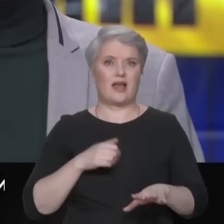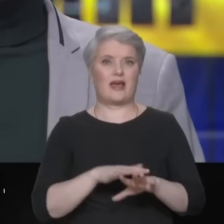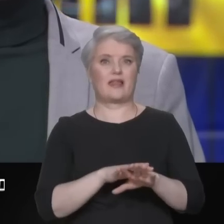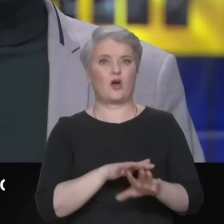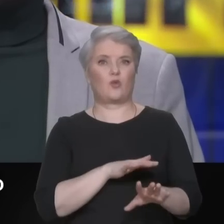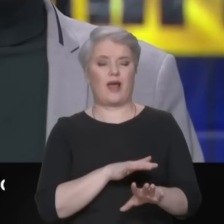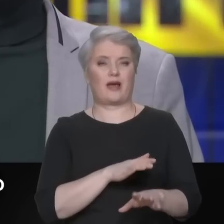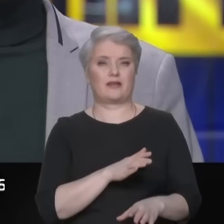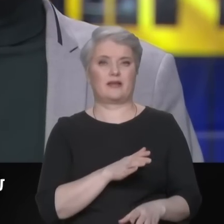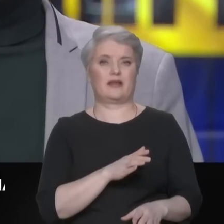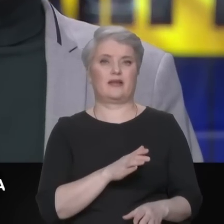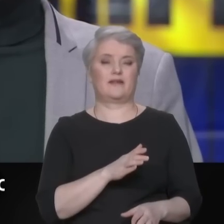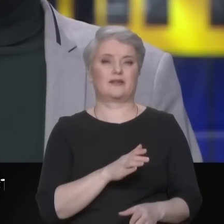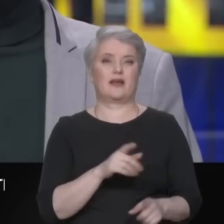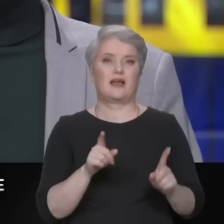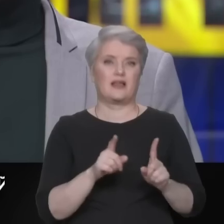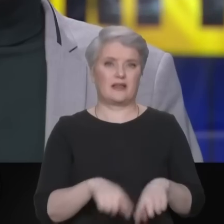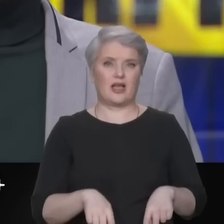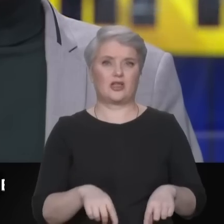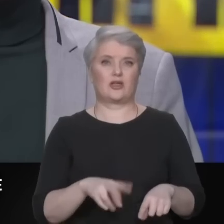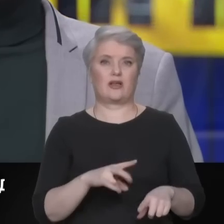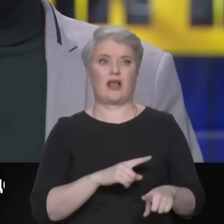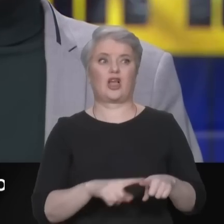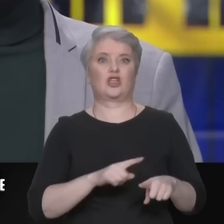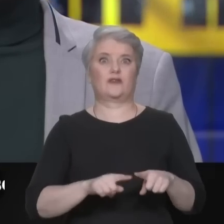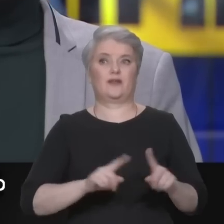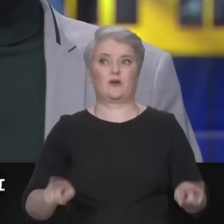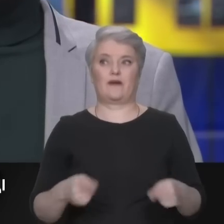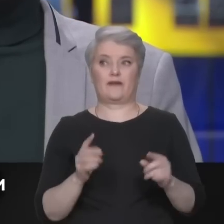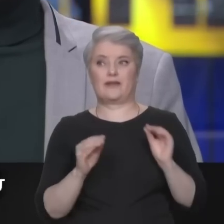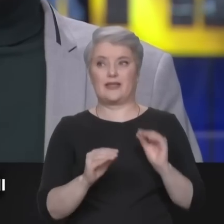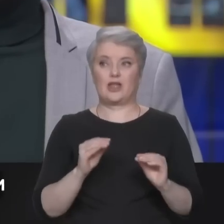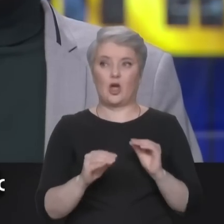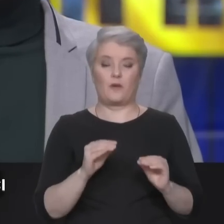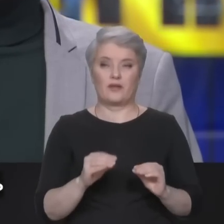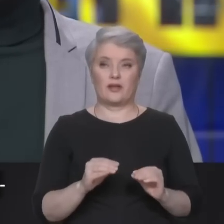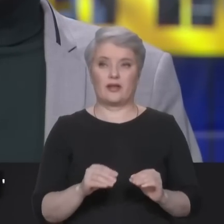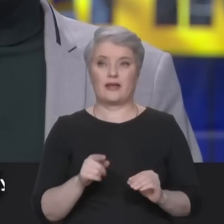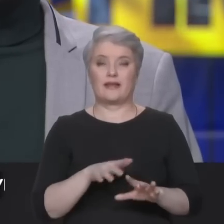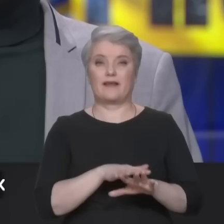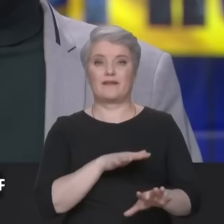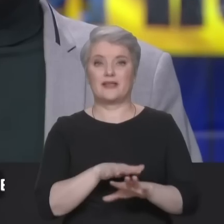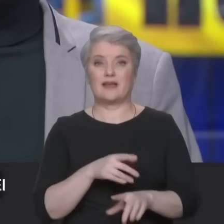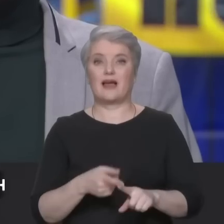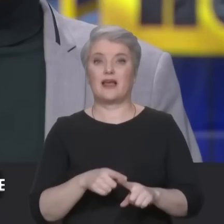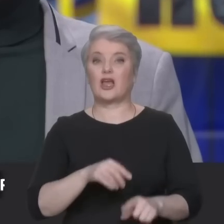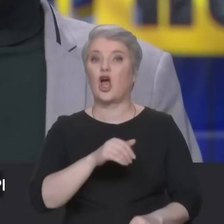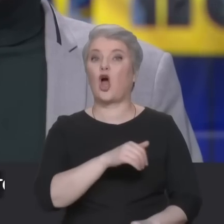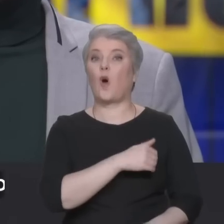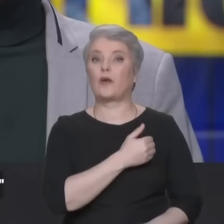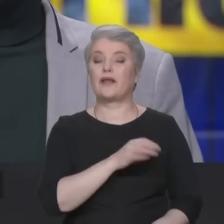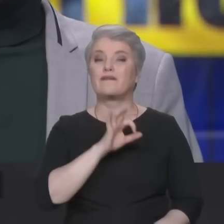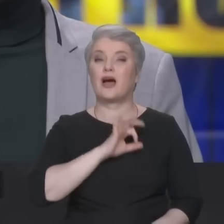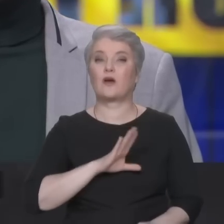регулярні якісь війська, теж так само на швидкоруч відновлення. Ті війська, які хотіли використовувати, в принципі, у